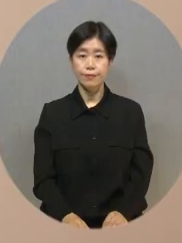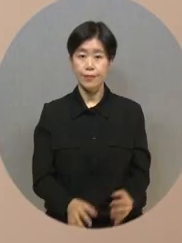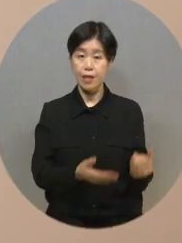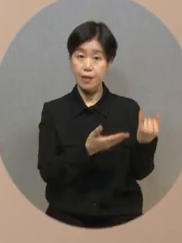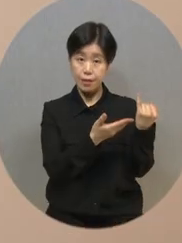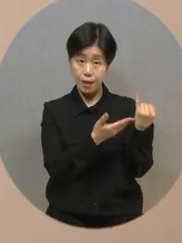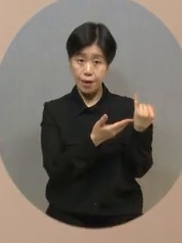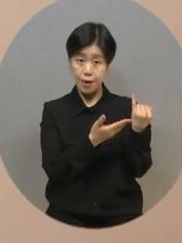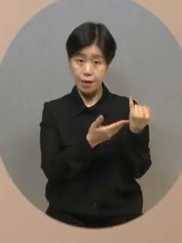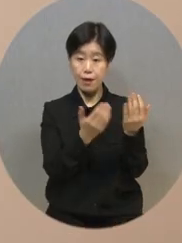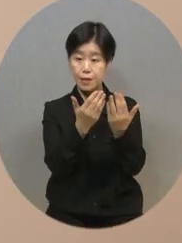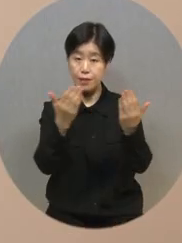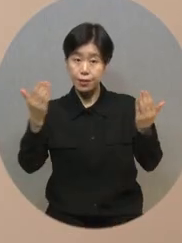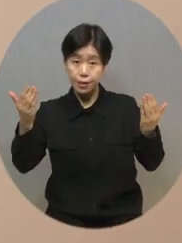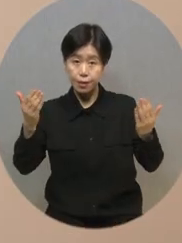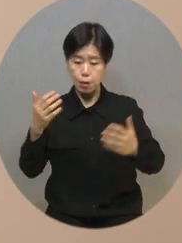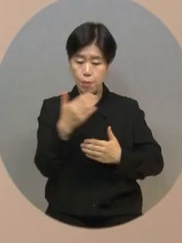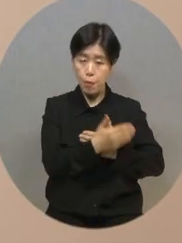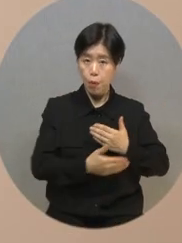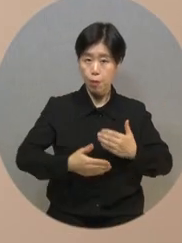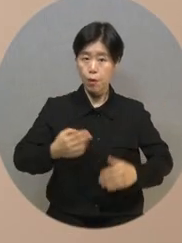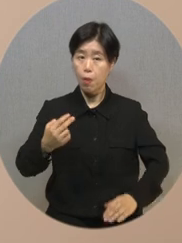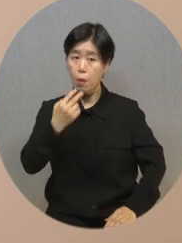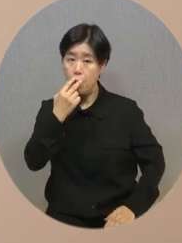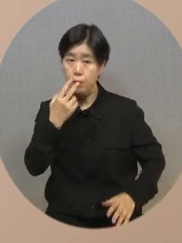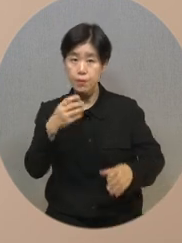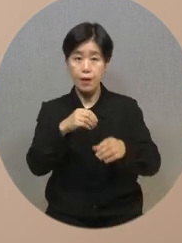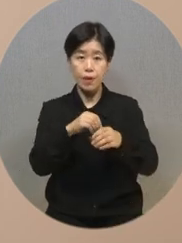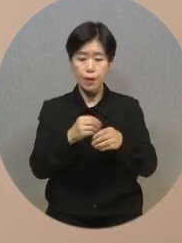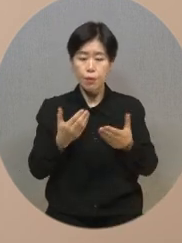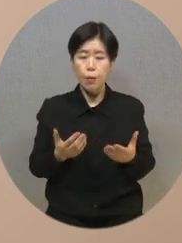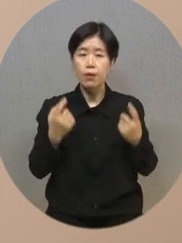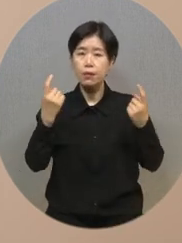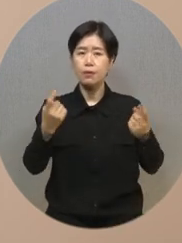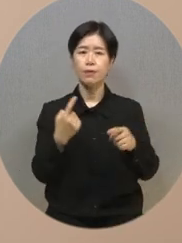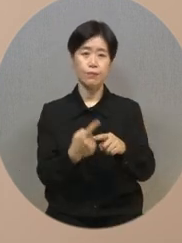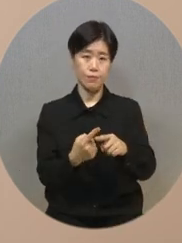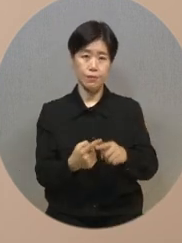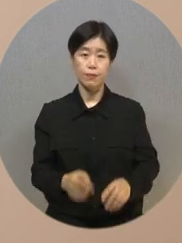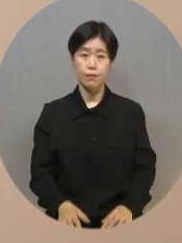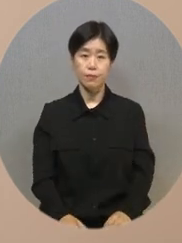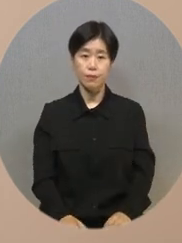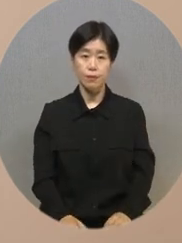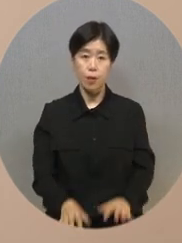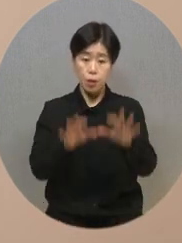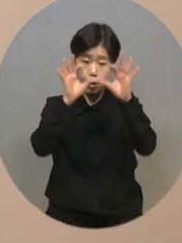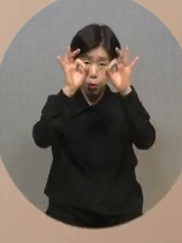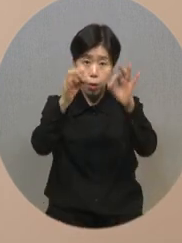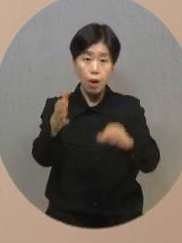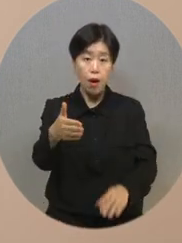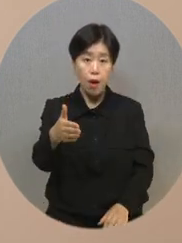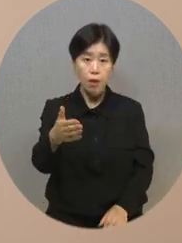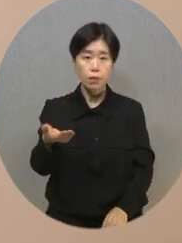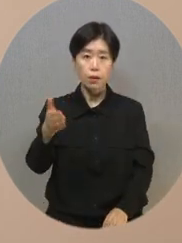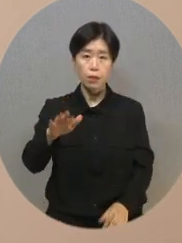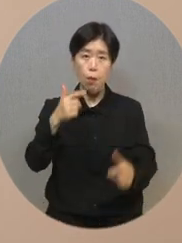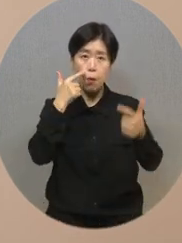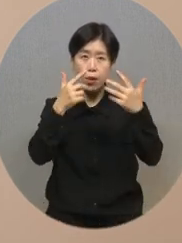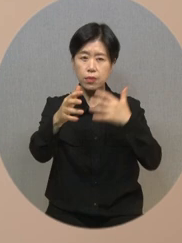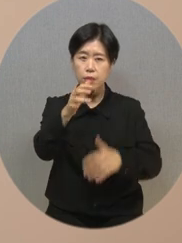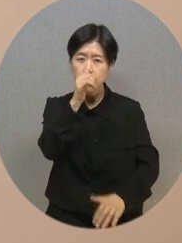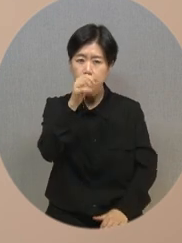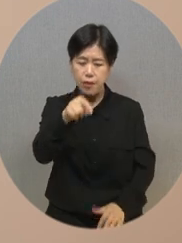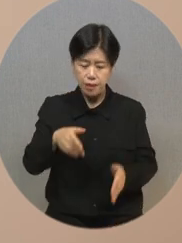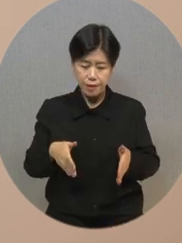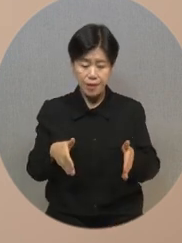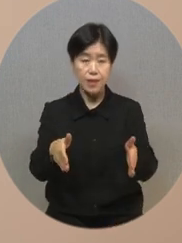박소연이 작가의 작품은 몸짓과 호흡이 담긴 고요한 여정입니다. 보이지 않지만 분명히 존재하는 그 길